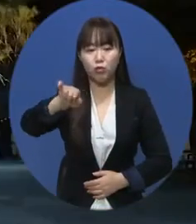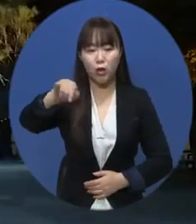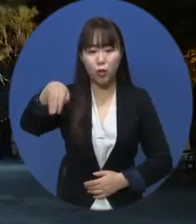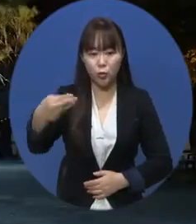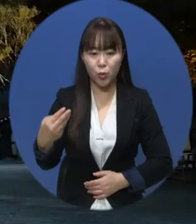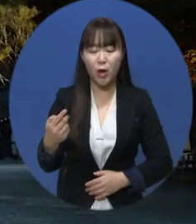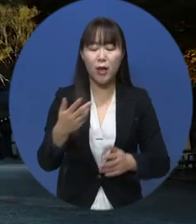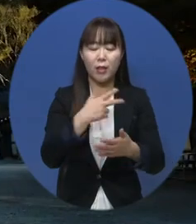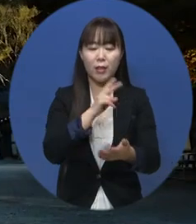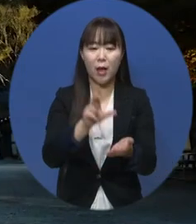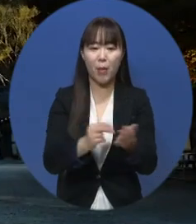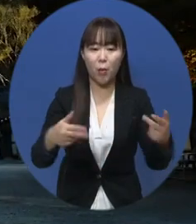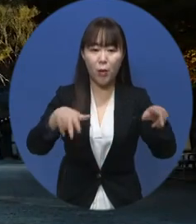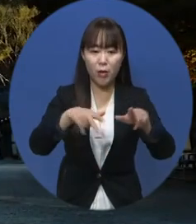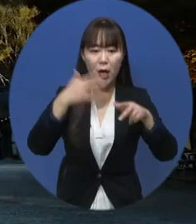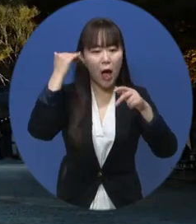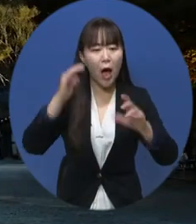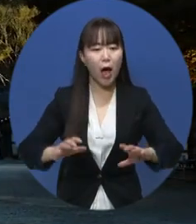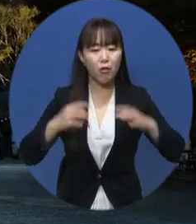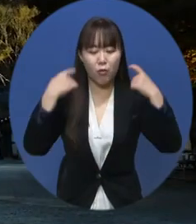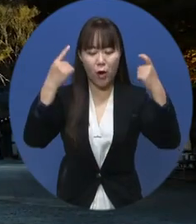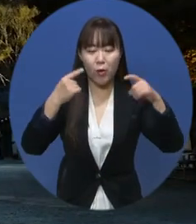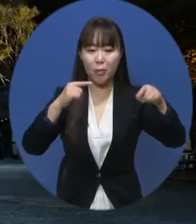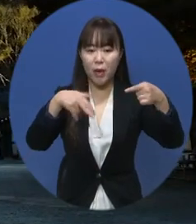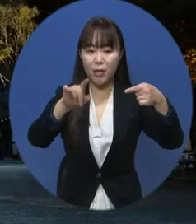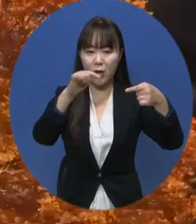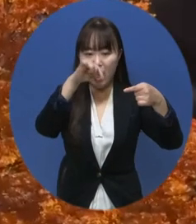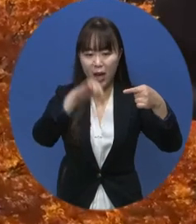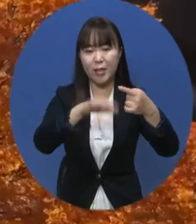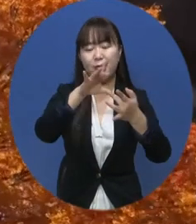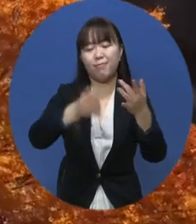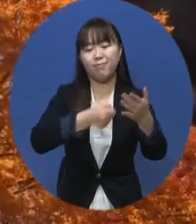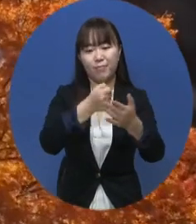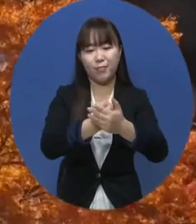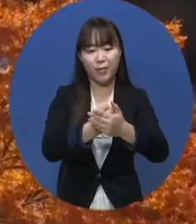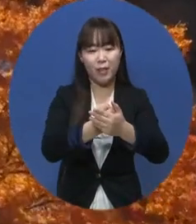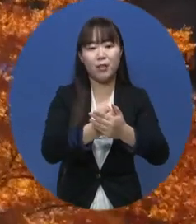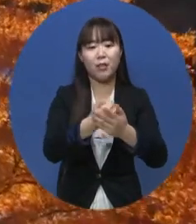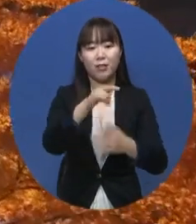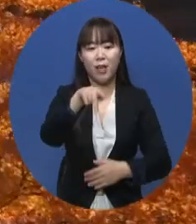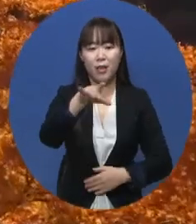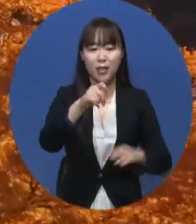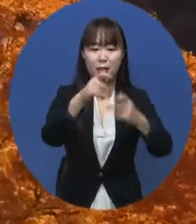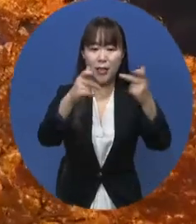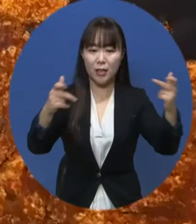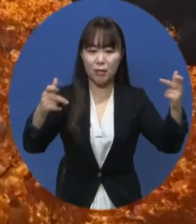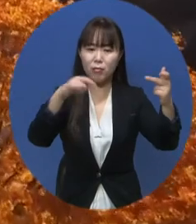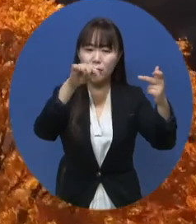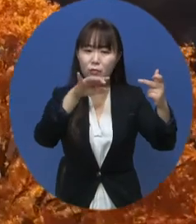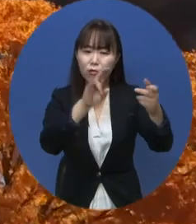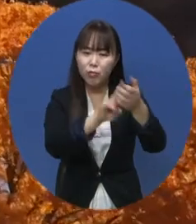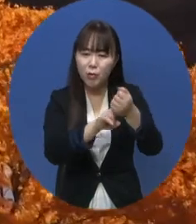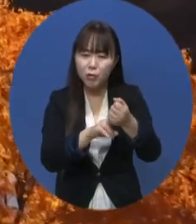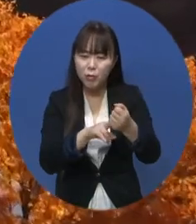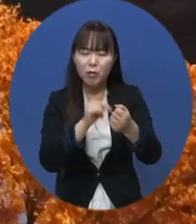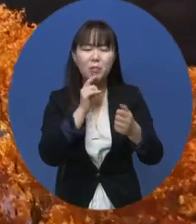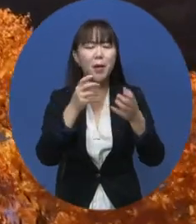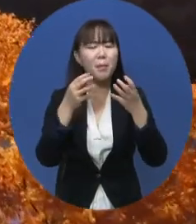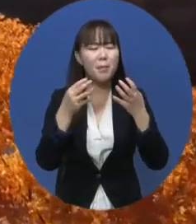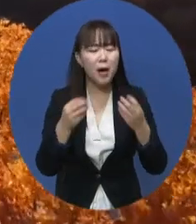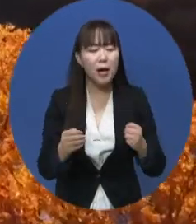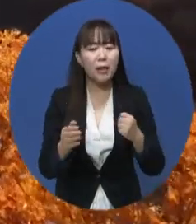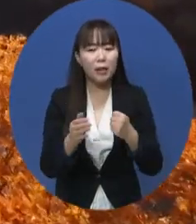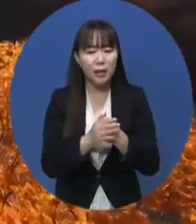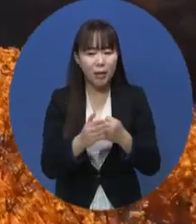대한민국을 대표하는 한국관광 백선에 선정됐습니다. 내장산은 산 안에 숨겨진 것들이 무궁무진하다고